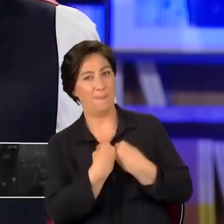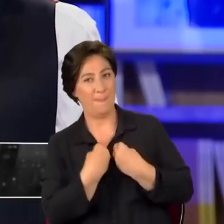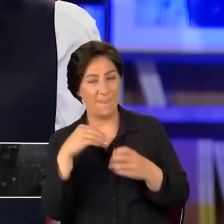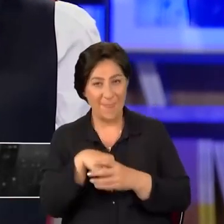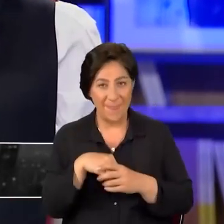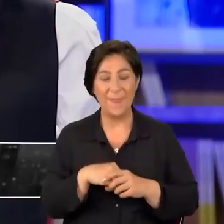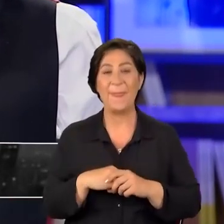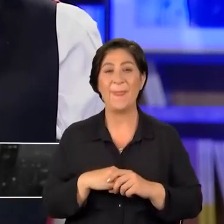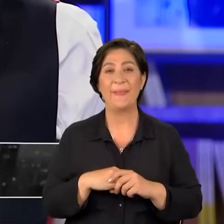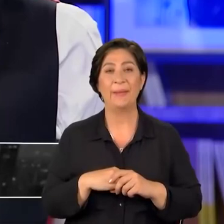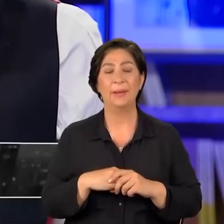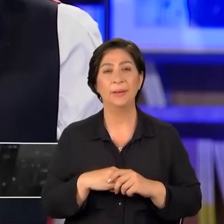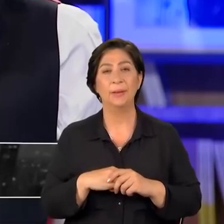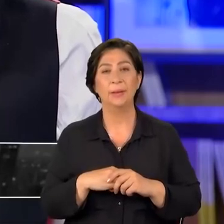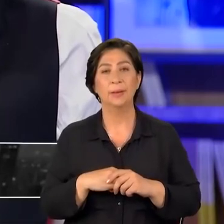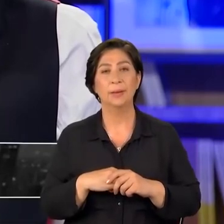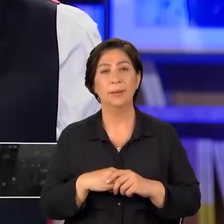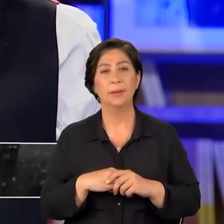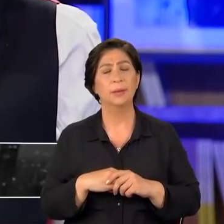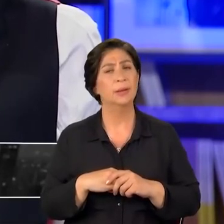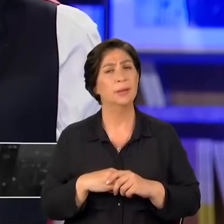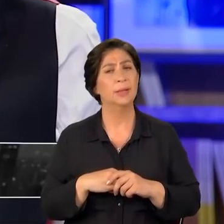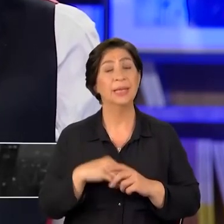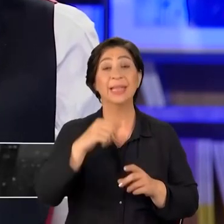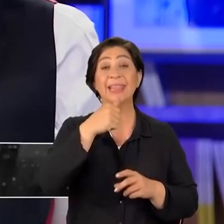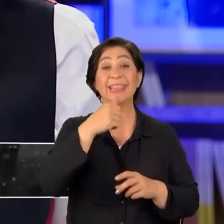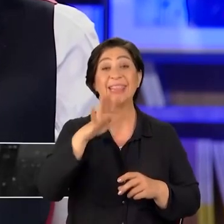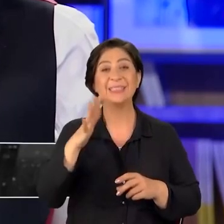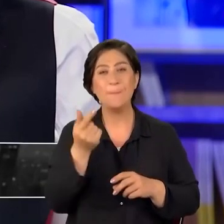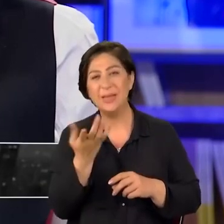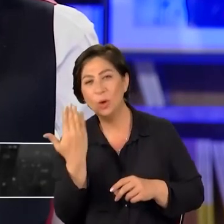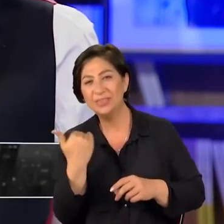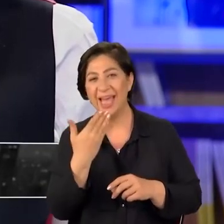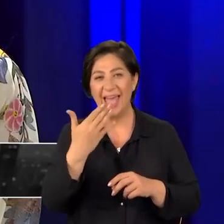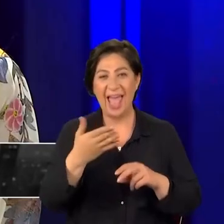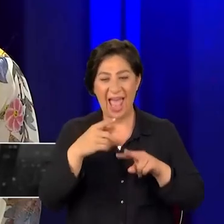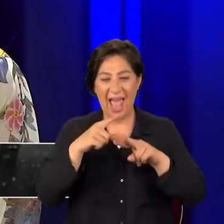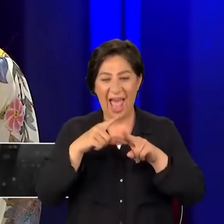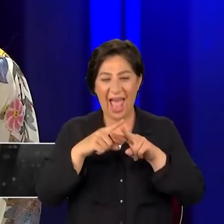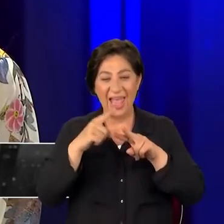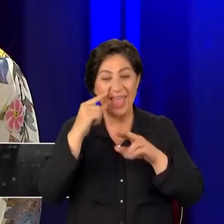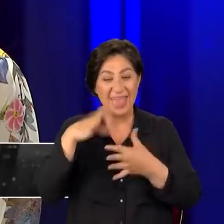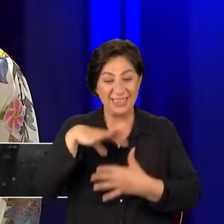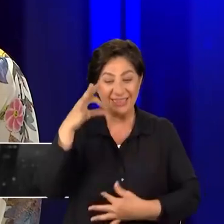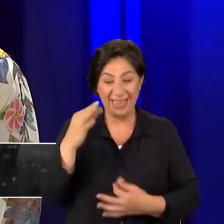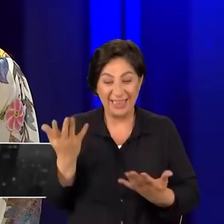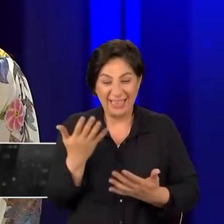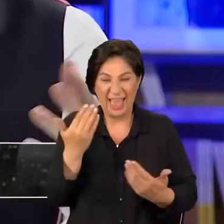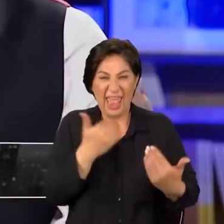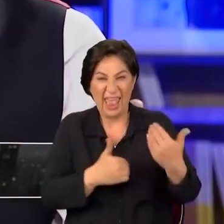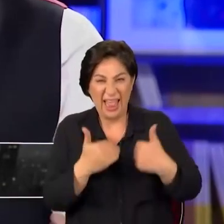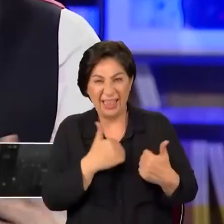için. Şimdi Deniz Hanım'ın biraz önce bahsettiği Amin Maruf'un insan neresinden